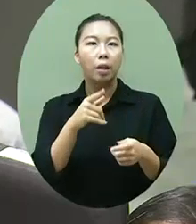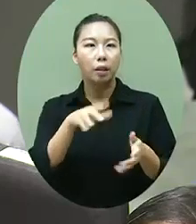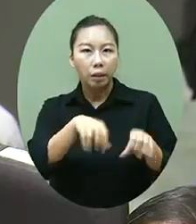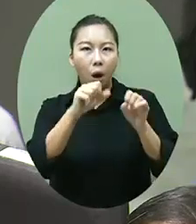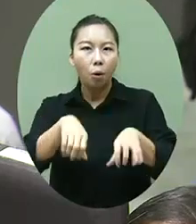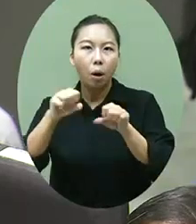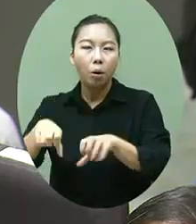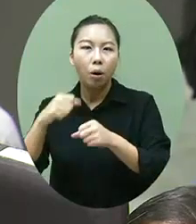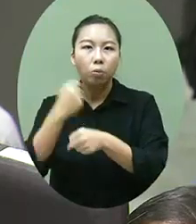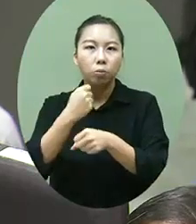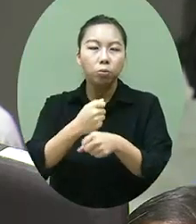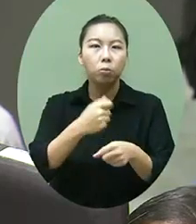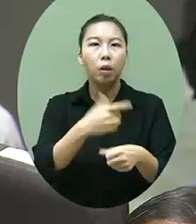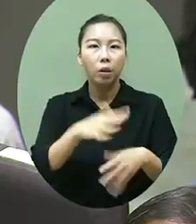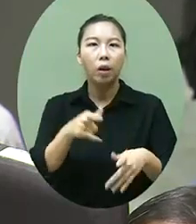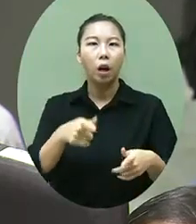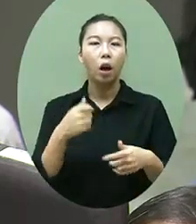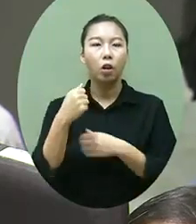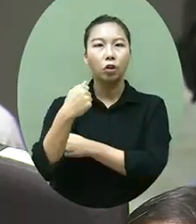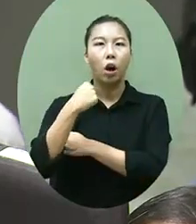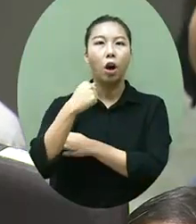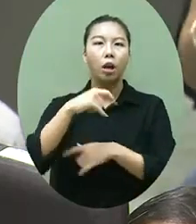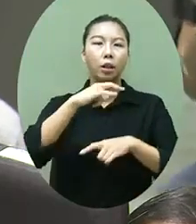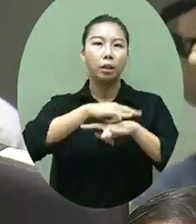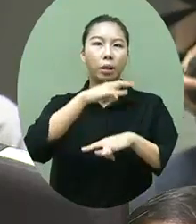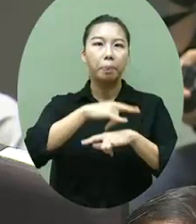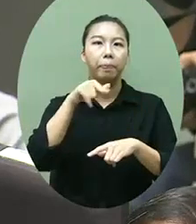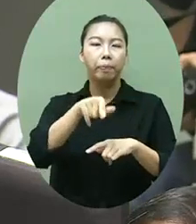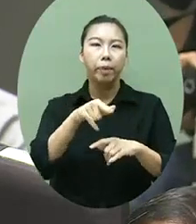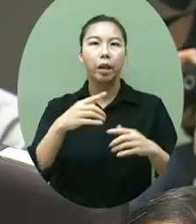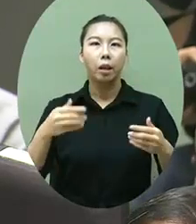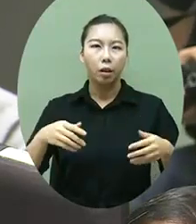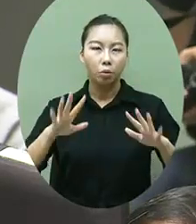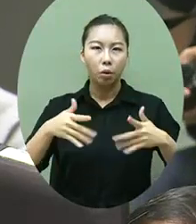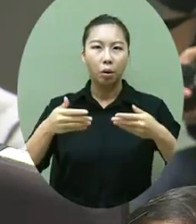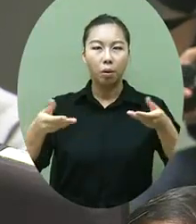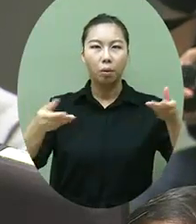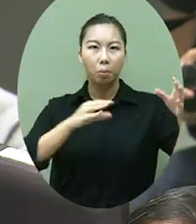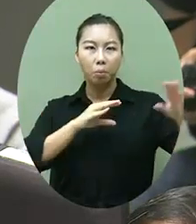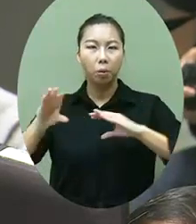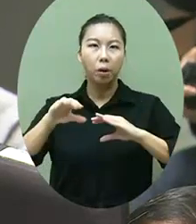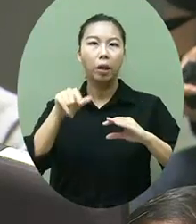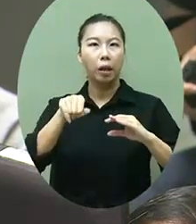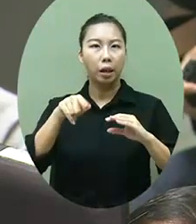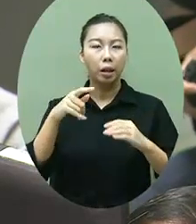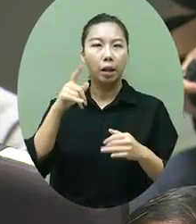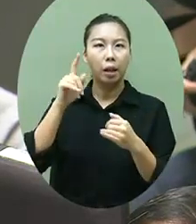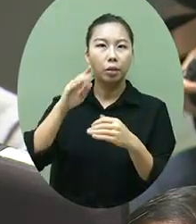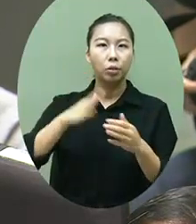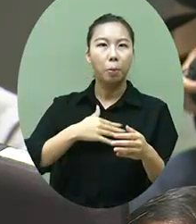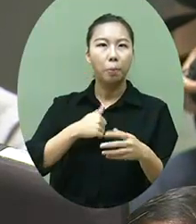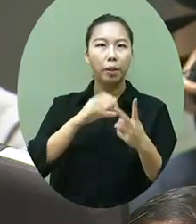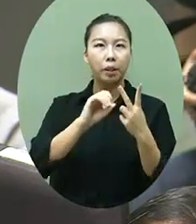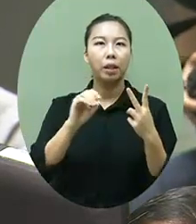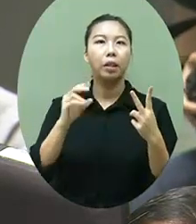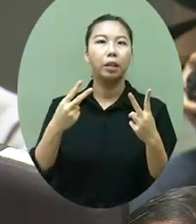施出嚟去即係救就業啦。咁強積金對沖本身就年尾會上會，嗰、那個時間表係咪仍然都係一